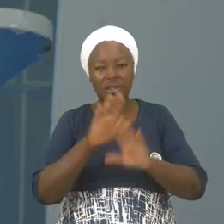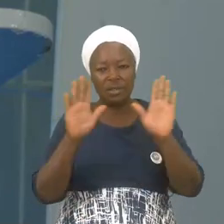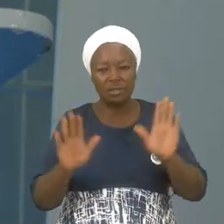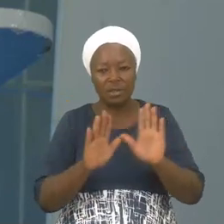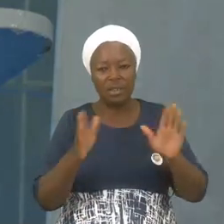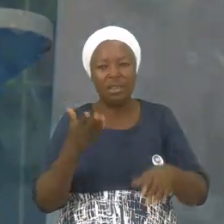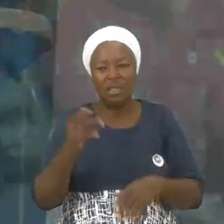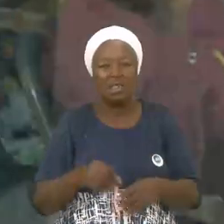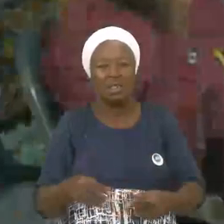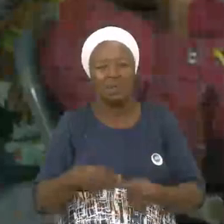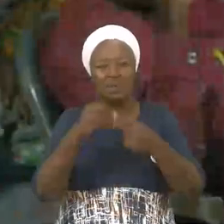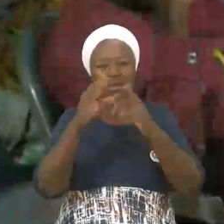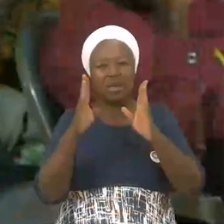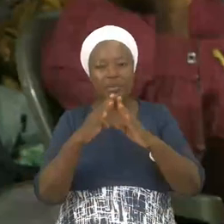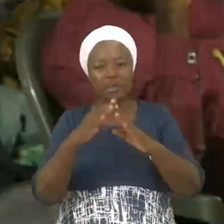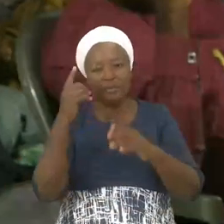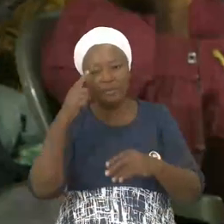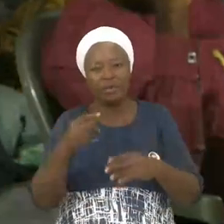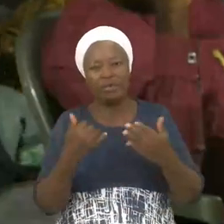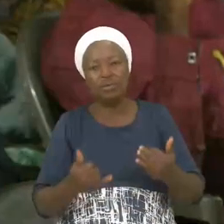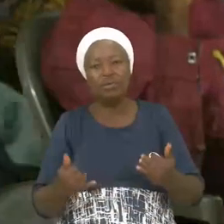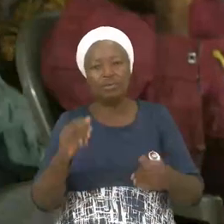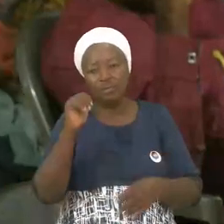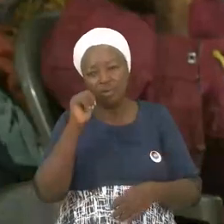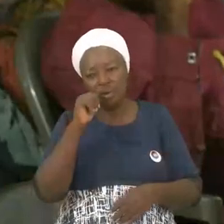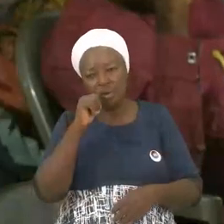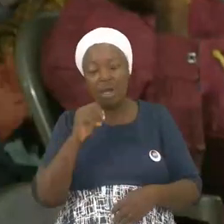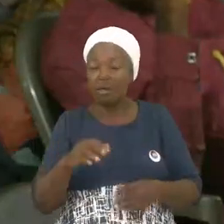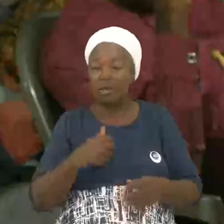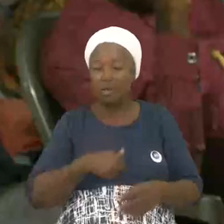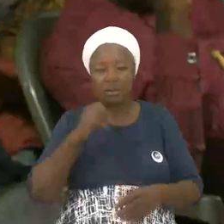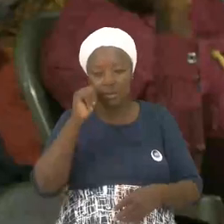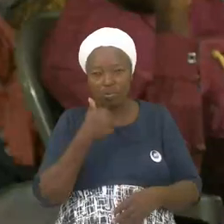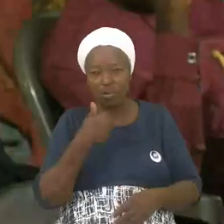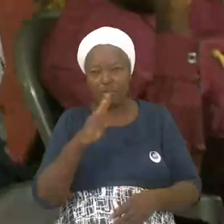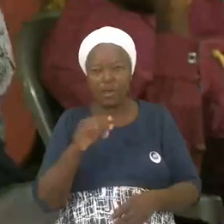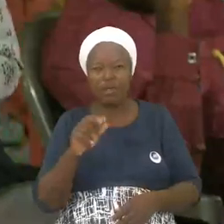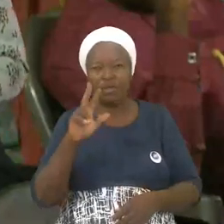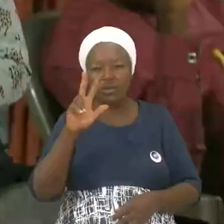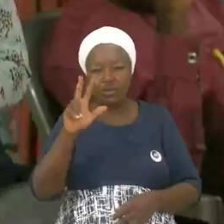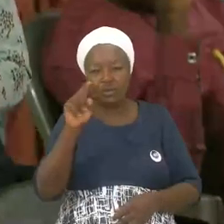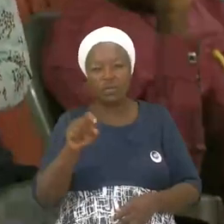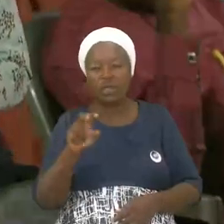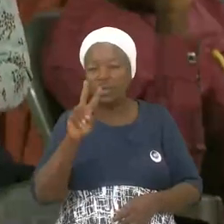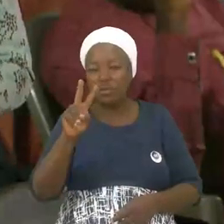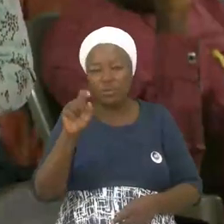Et ceux qui donneront leur vie encore après. Il y aura une séance spéciale pour vous après.